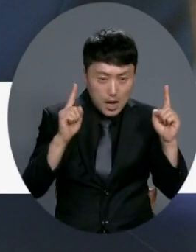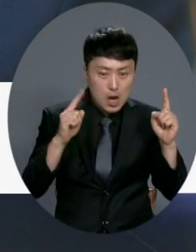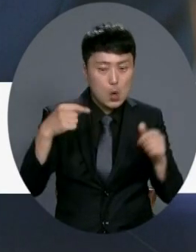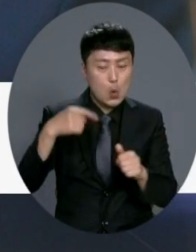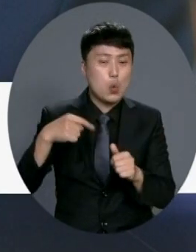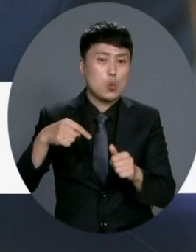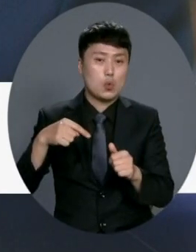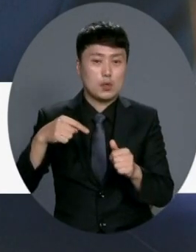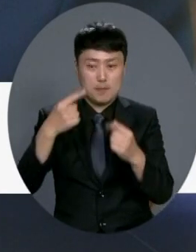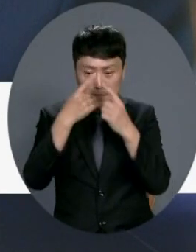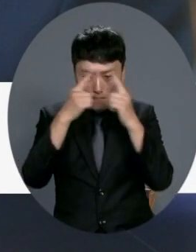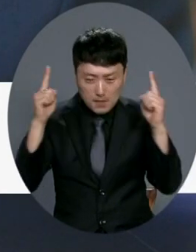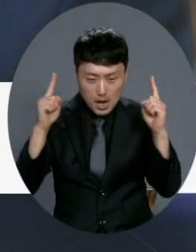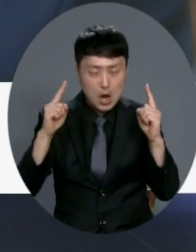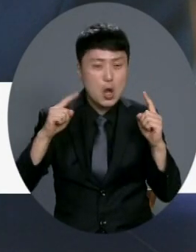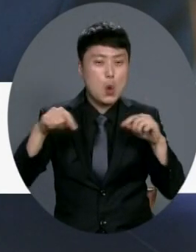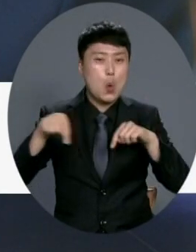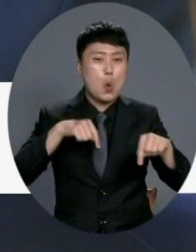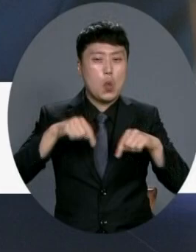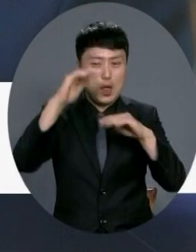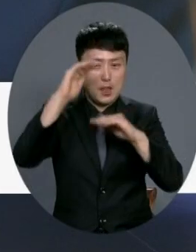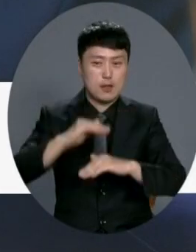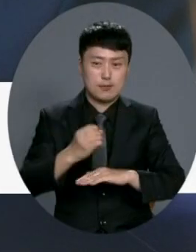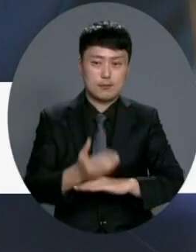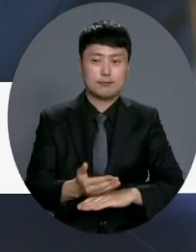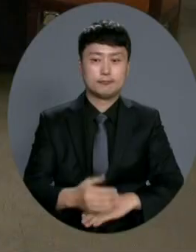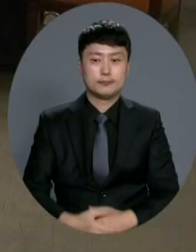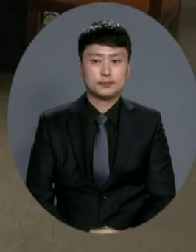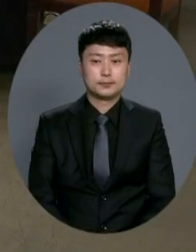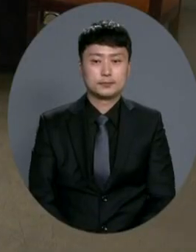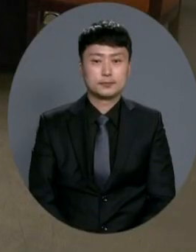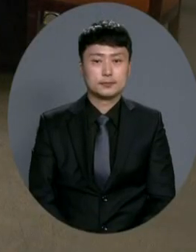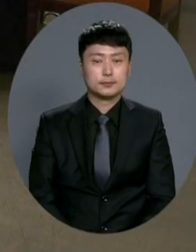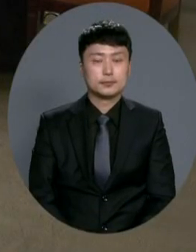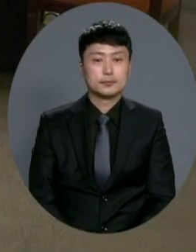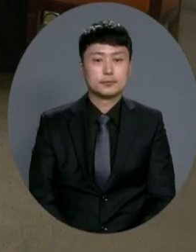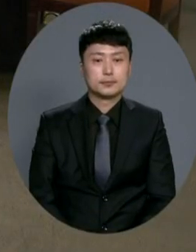대구교대 국정감사 소식을 제가 전해드리겠습니다.